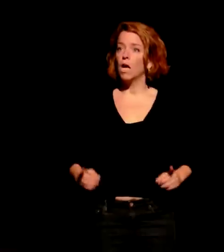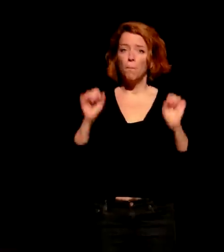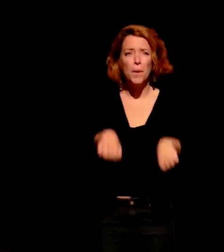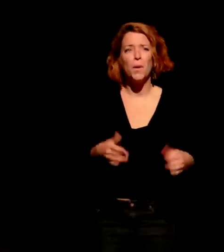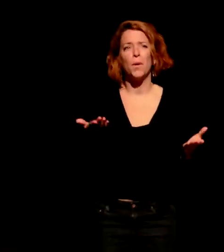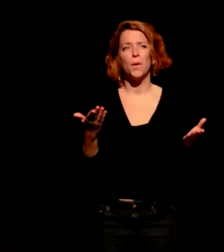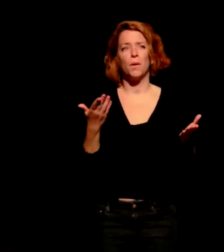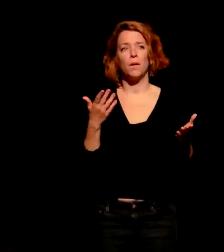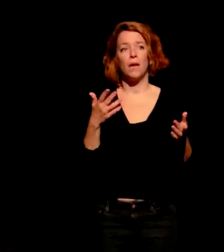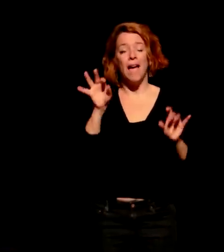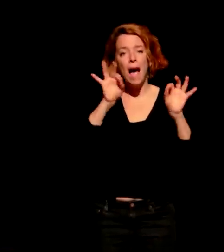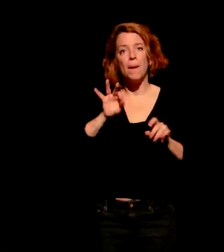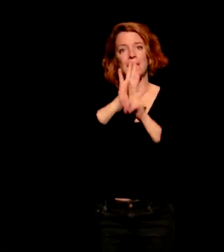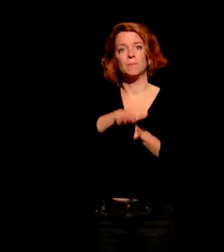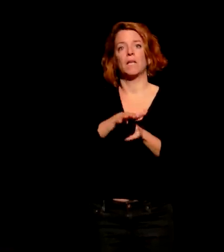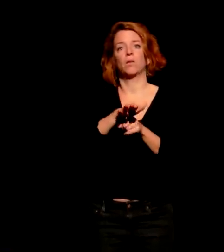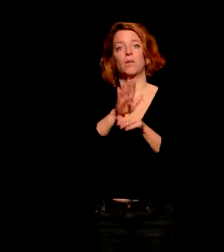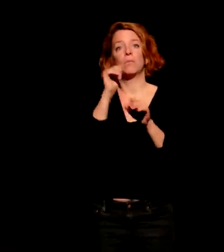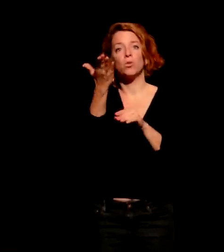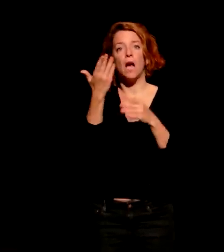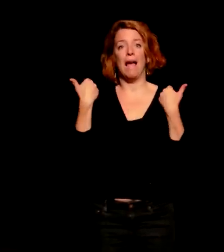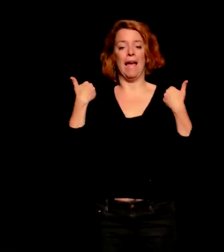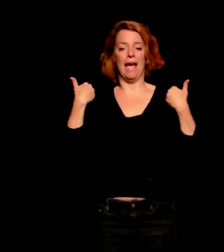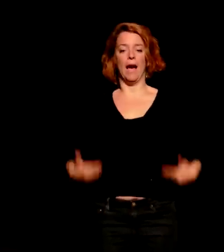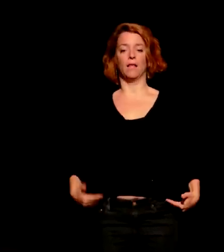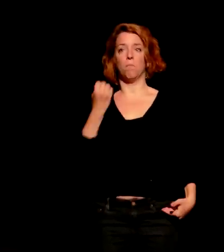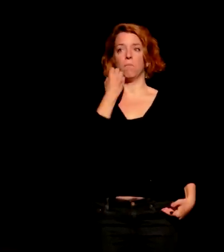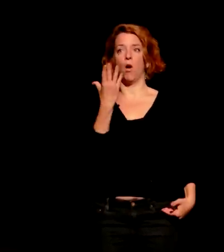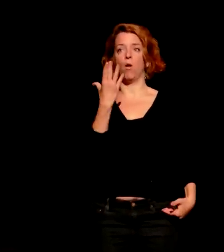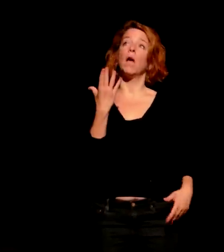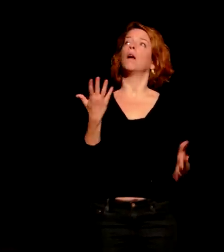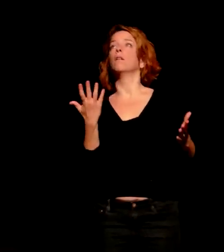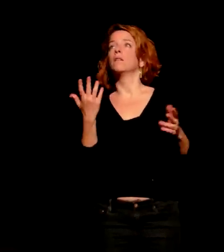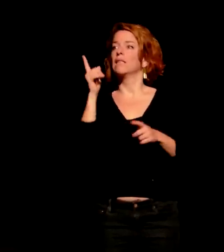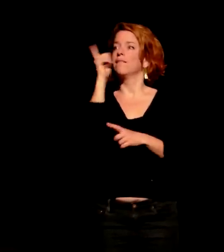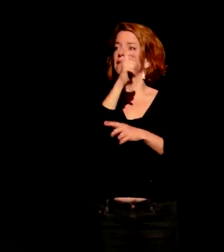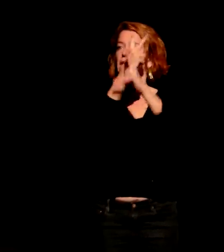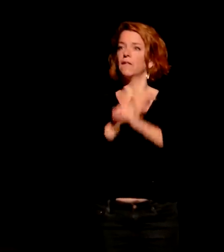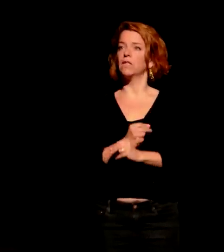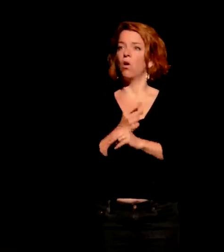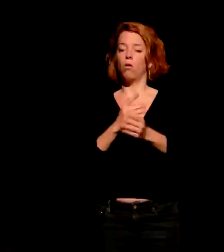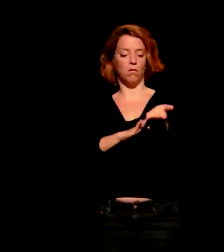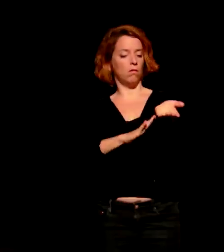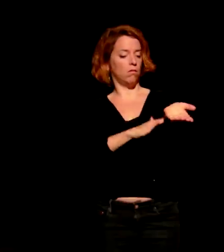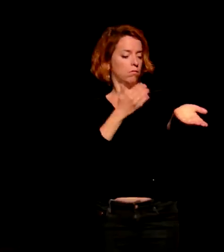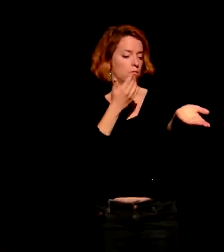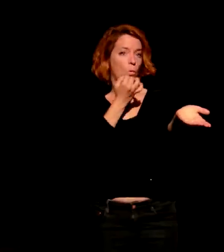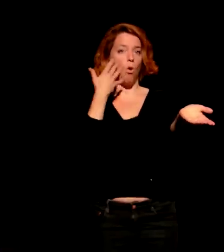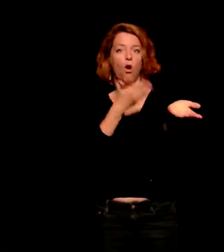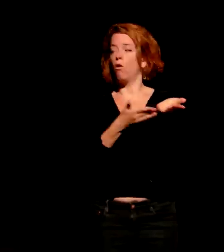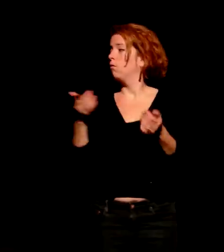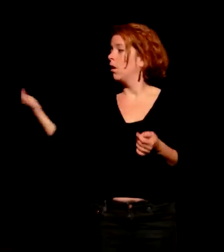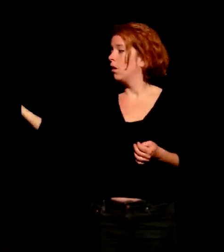Et c'est bien ça. Et c'est peut-être ça qui définit ce que c'est qu'être blanc. C'est pas simple de définir qu'est-ce que c'est qu'être blanc. C'est certainement pas une couleur de peau.